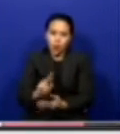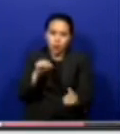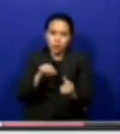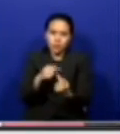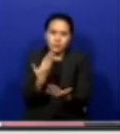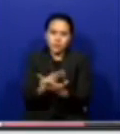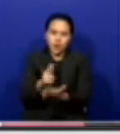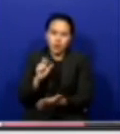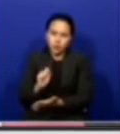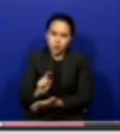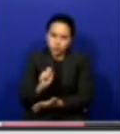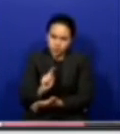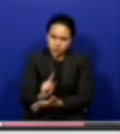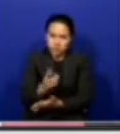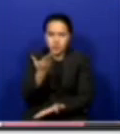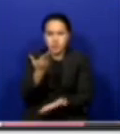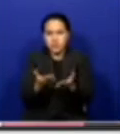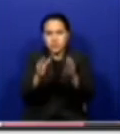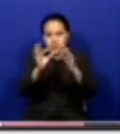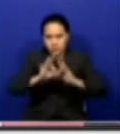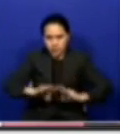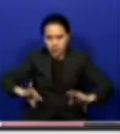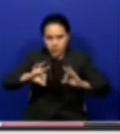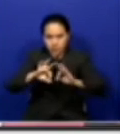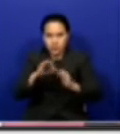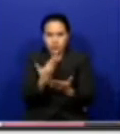หรือจำเป็นจำนวน